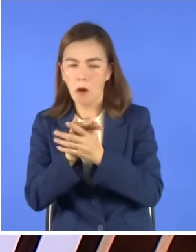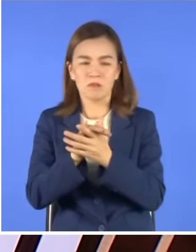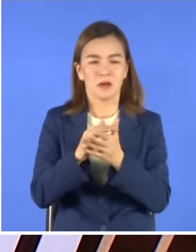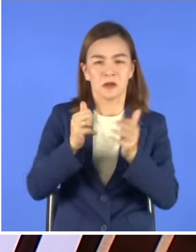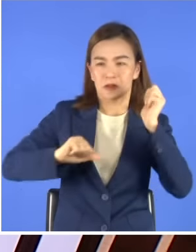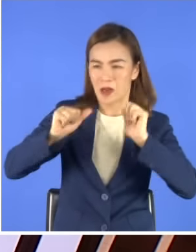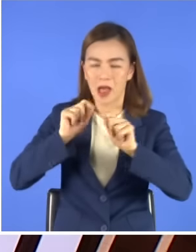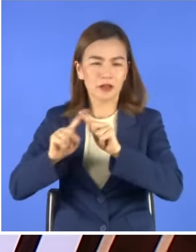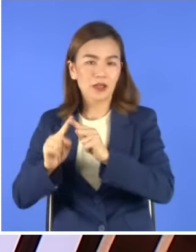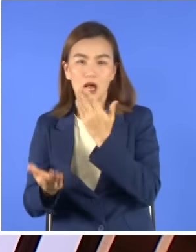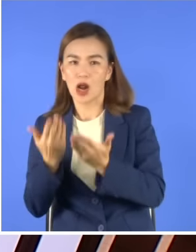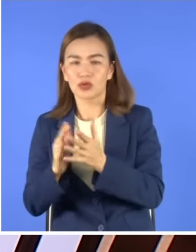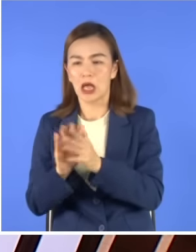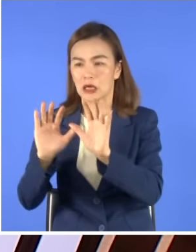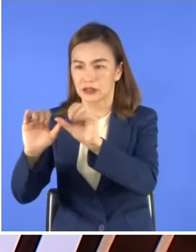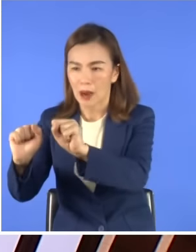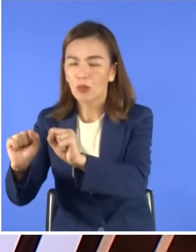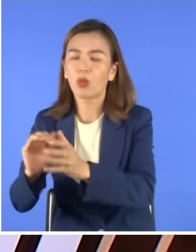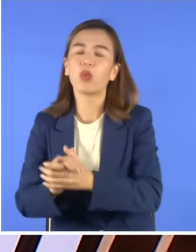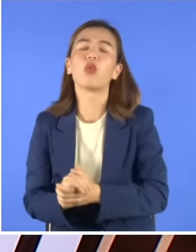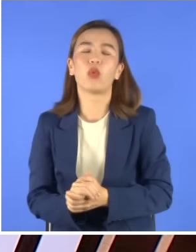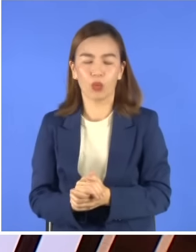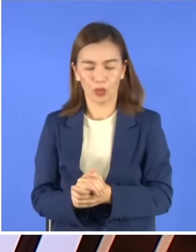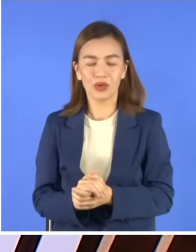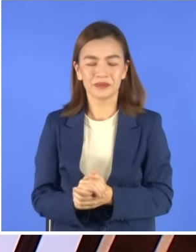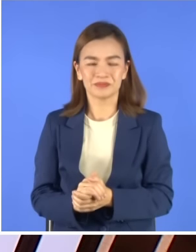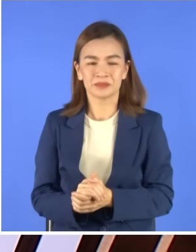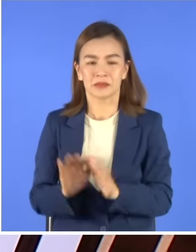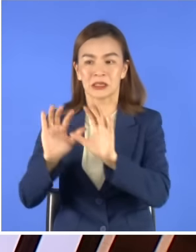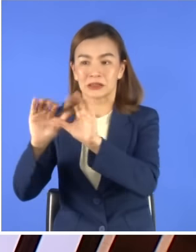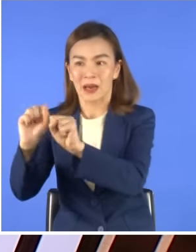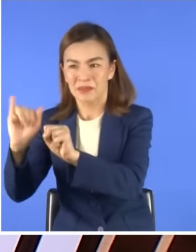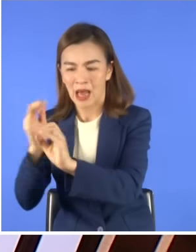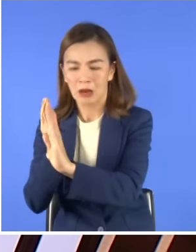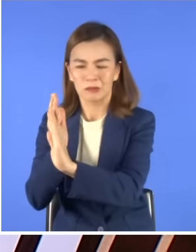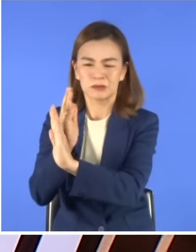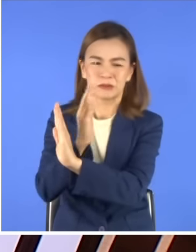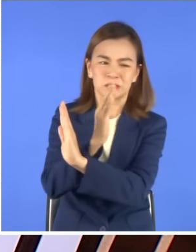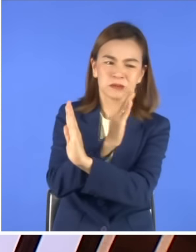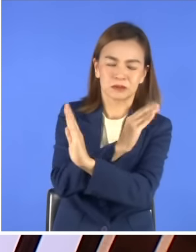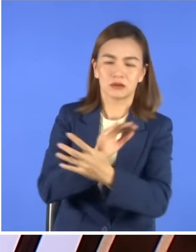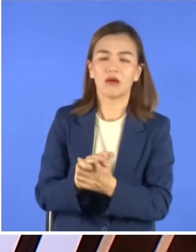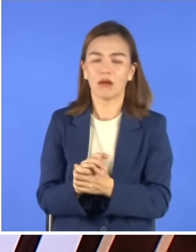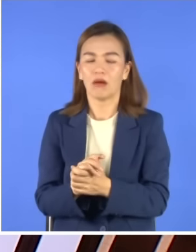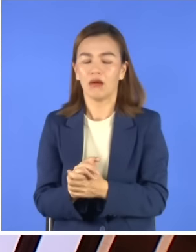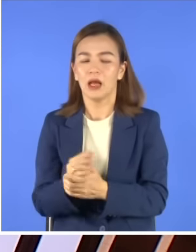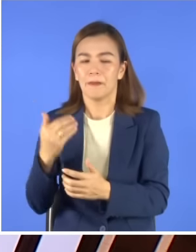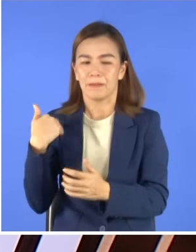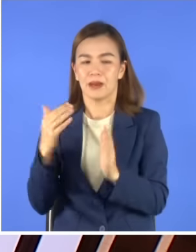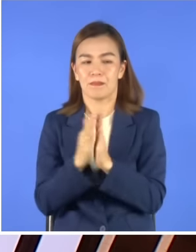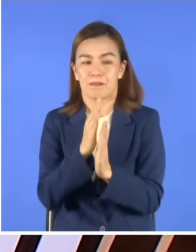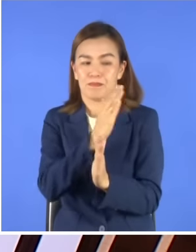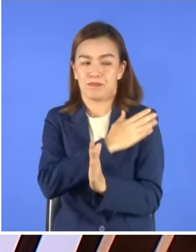จะจับได้นะครับเนี่ยโอ้โหเนี่ยอย่างเช่นข่าวนี้คุณสอง ค่ะกว่าจะจับได้ก็ต้องใช้เวลาแล้วนี่คือบวชจริงๆนะคะ